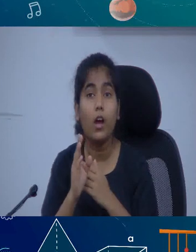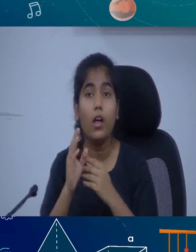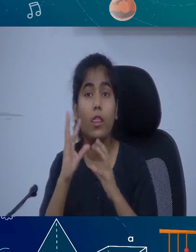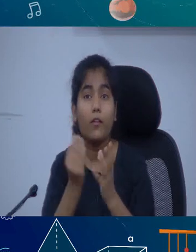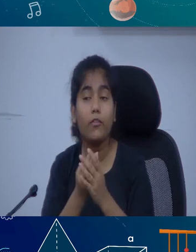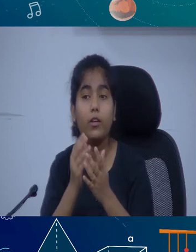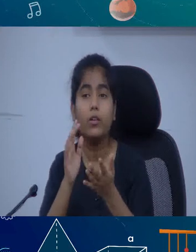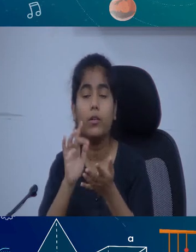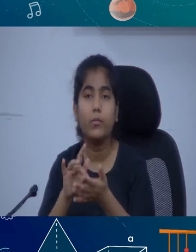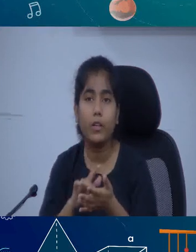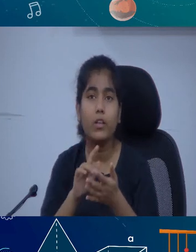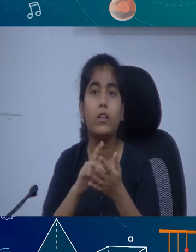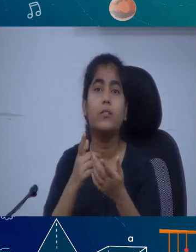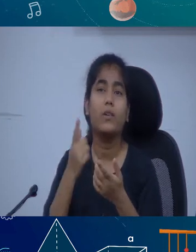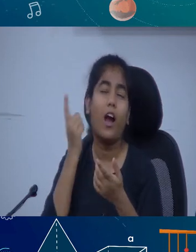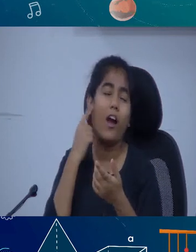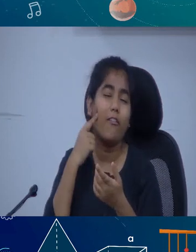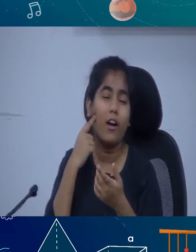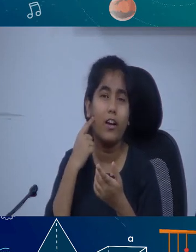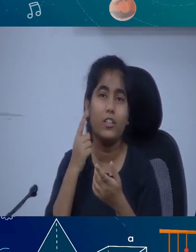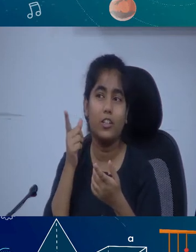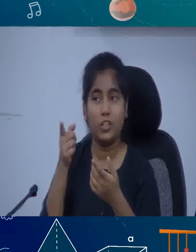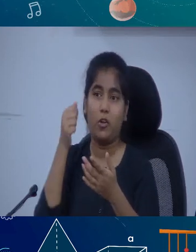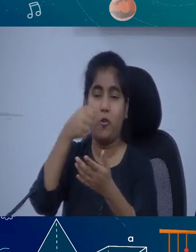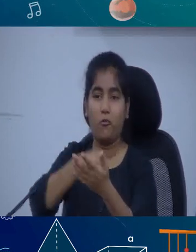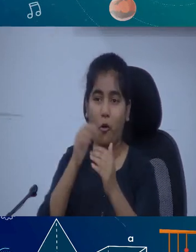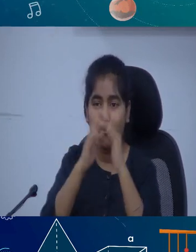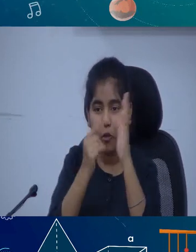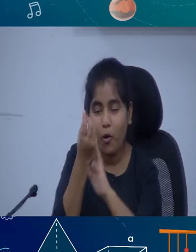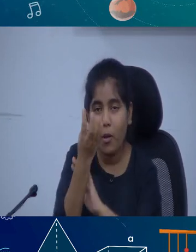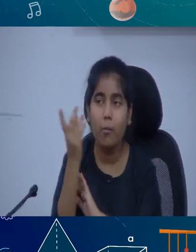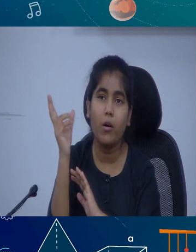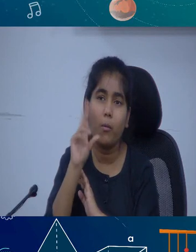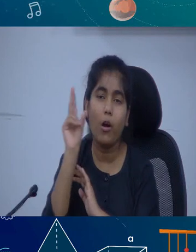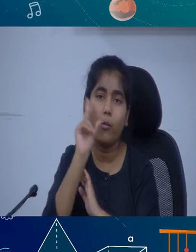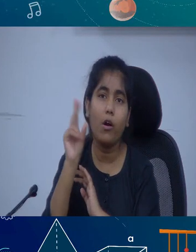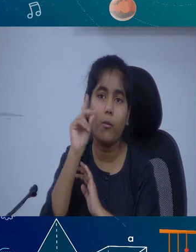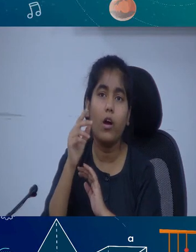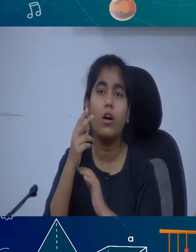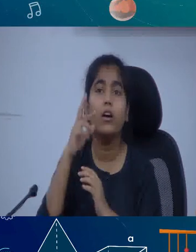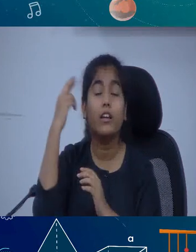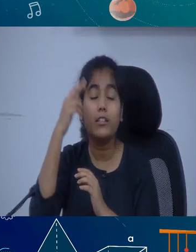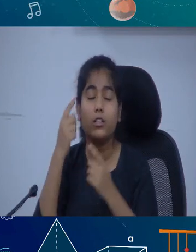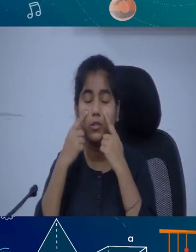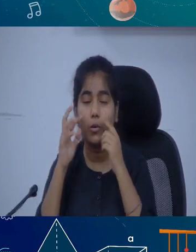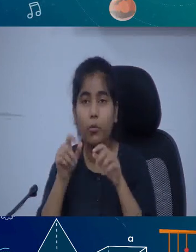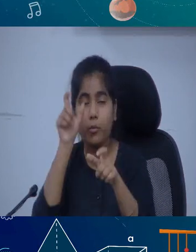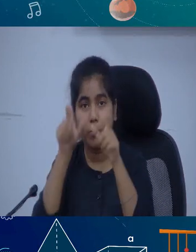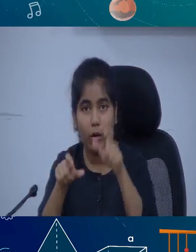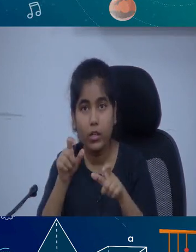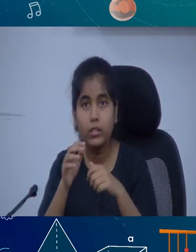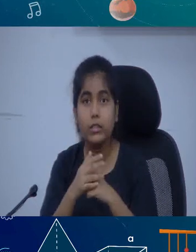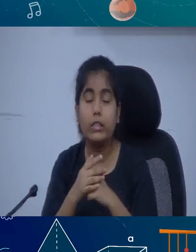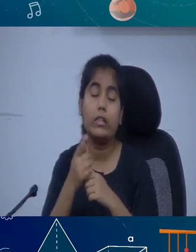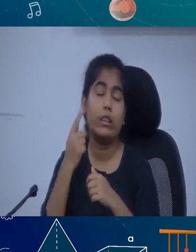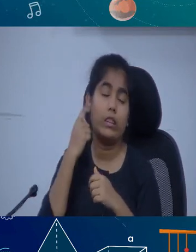थिंग विच जो एक्सेसिबल एलिवेटर में होती है, आपने कई बार देखा होगा हर जगह वो आवाज़ आती है, यू हैव रीच द फोर्थ फ्लोर, यू हैव रीच द